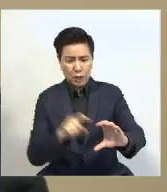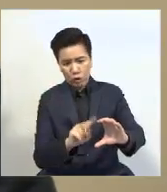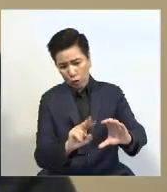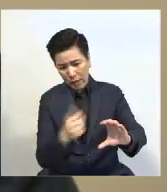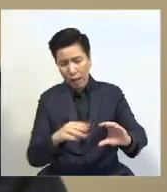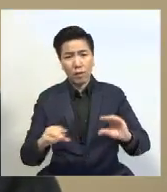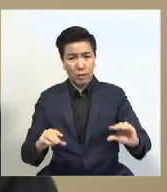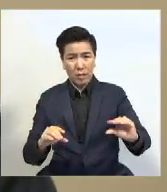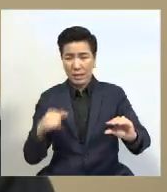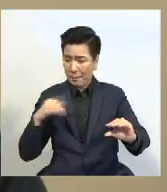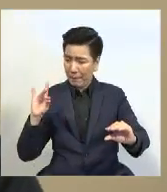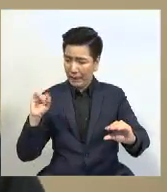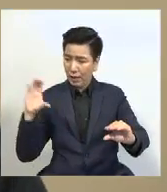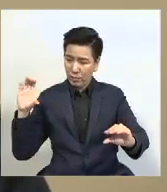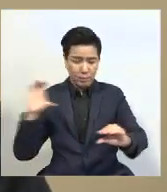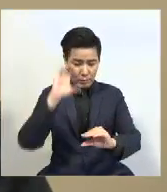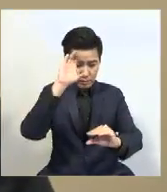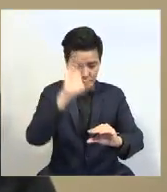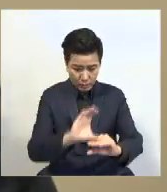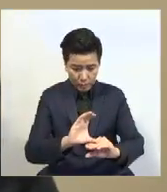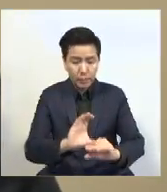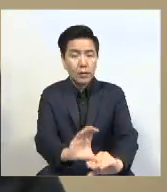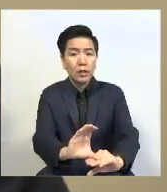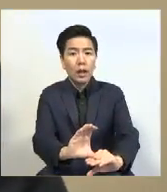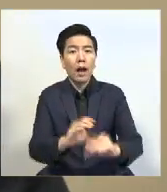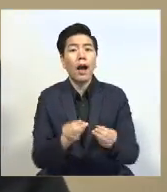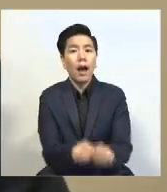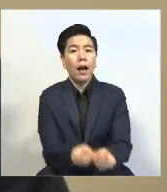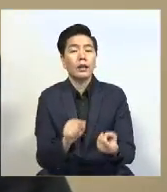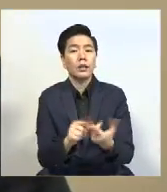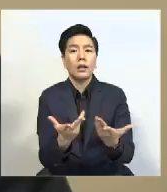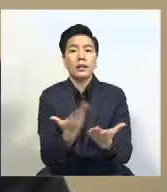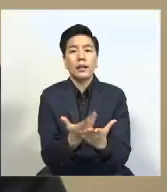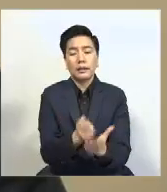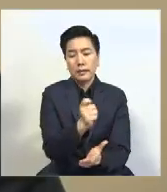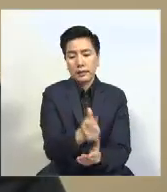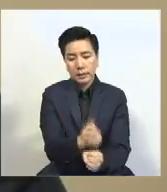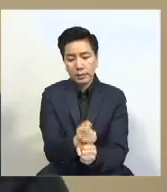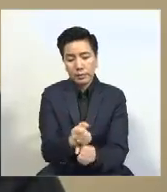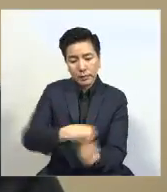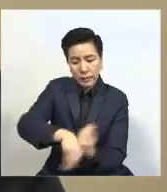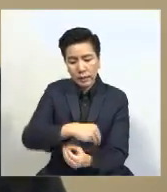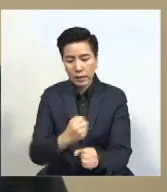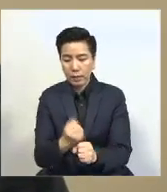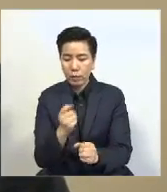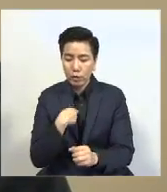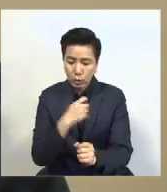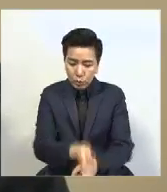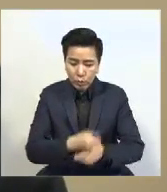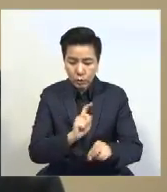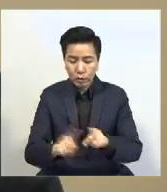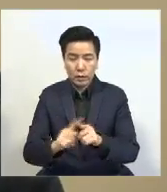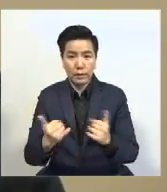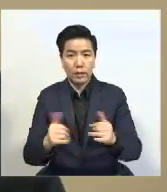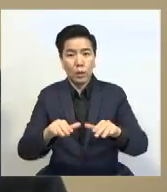อันเนี้ยเราก็ยินดีเติมตรงนี้ให้ไปเพื่อที่ให้เกิดการจ้างงานสร้างรายได้แล้วก็ลดค่าใช้จ่ายให้กับคนในชุมชน